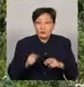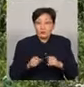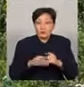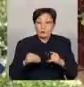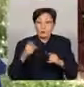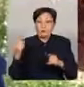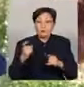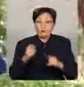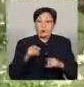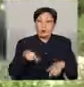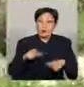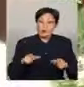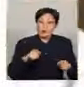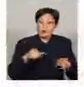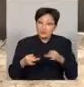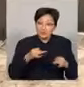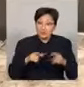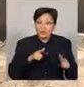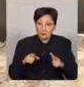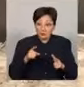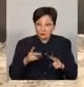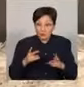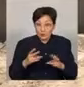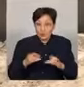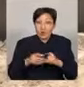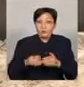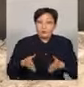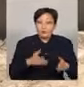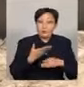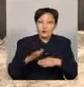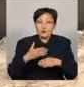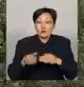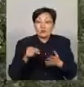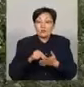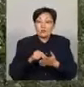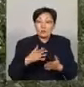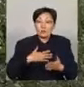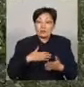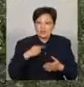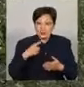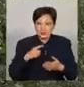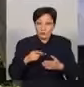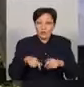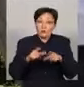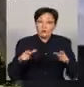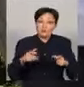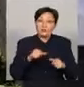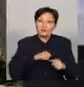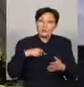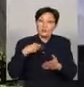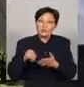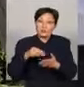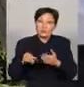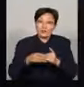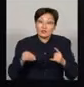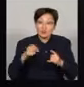иесі тұрғындармен өзара сөйлесуге дайынмын деп отыр. Алайда жолға деп бөлетін жердің құнын бізге де атамады. Тек тұрғындарды өздері сатып алған